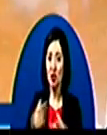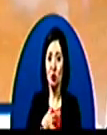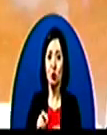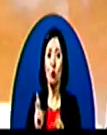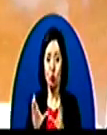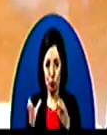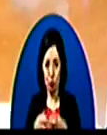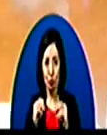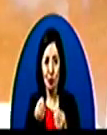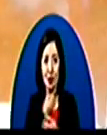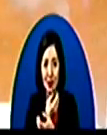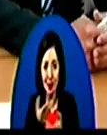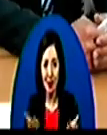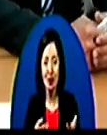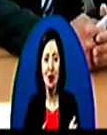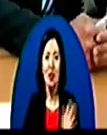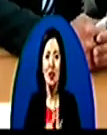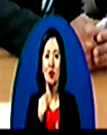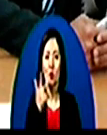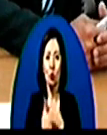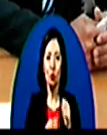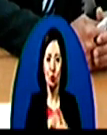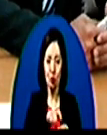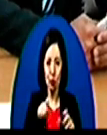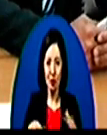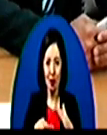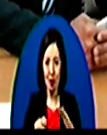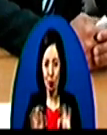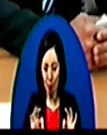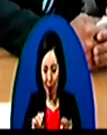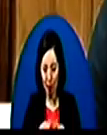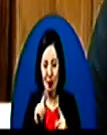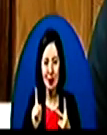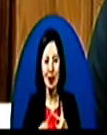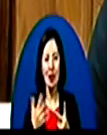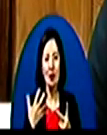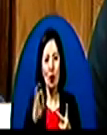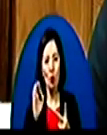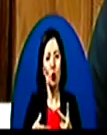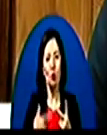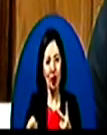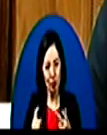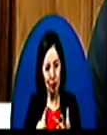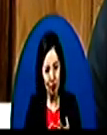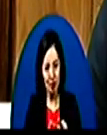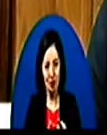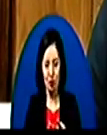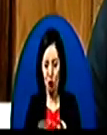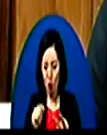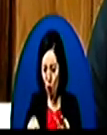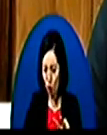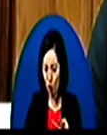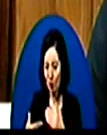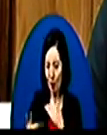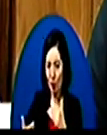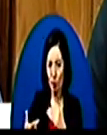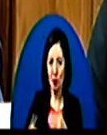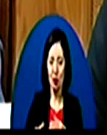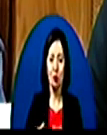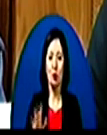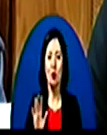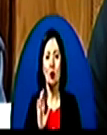3 жил одоо жишээл татваргүй ч юм уу, дараагийн 5 жил 50% татвартай. Энэ бол өнөөдөр олж байгаа татвараас Монгол улс